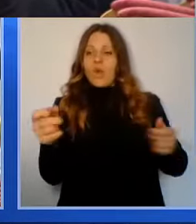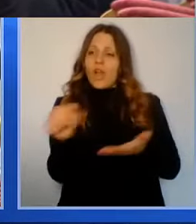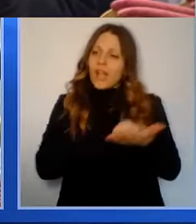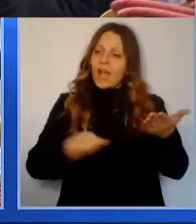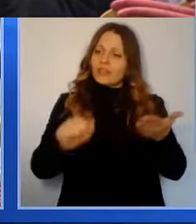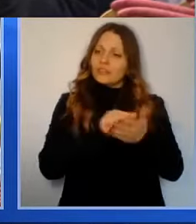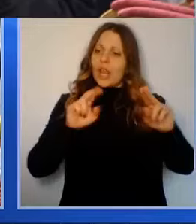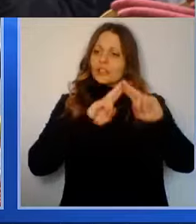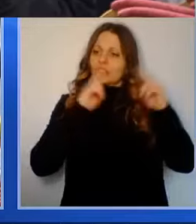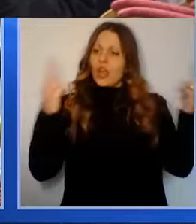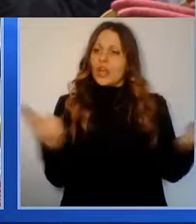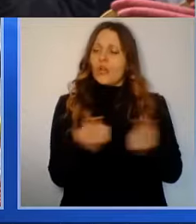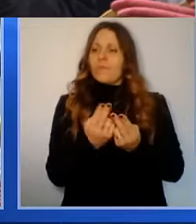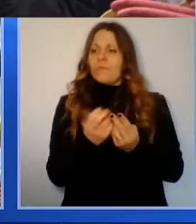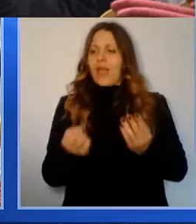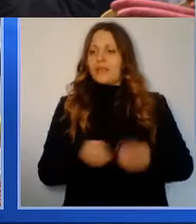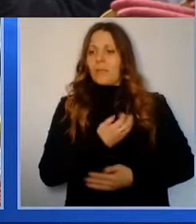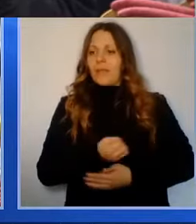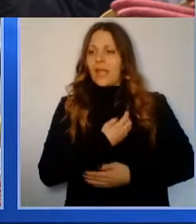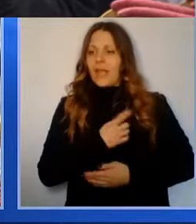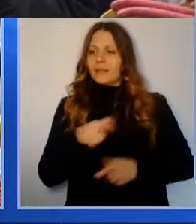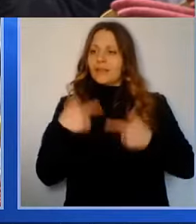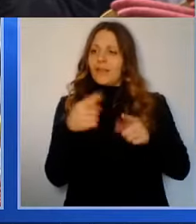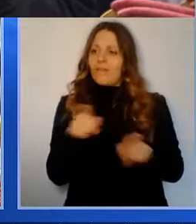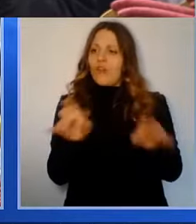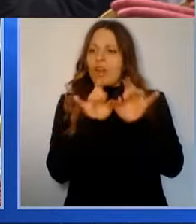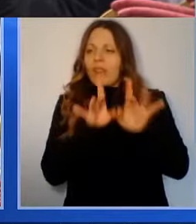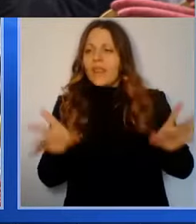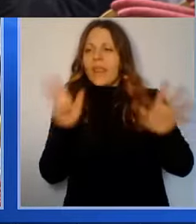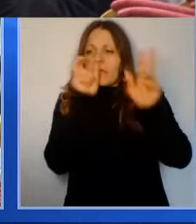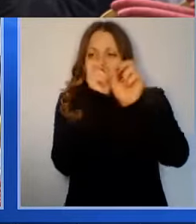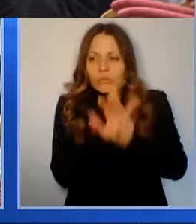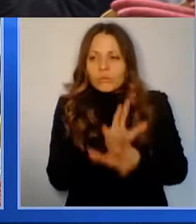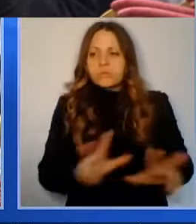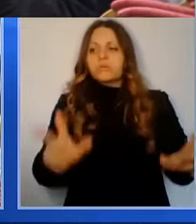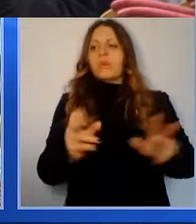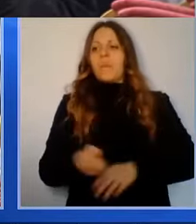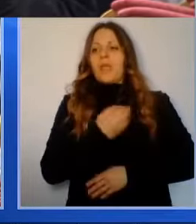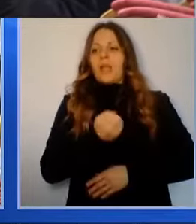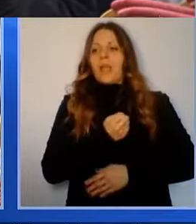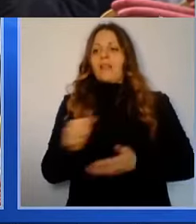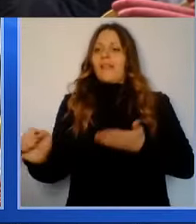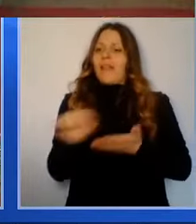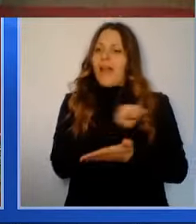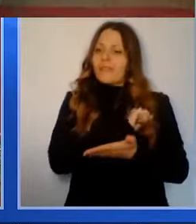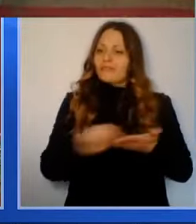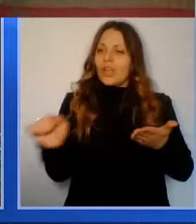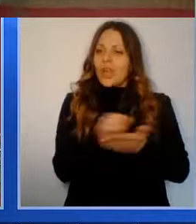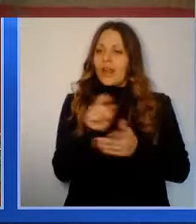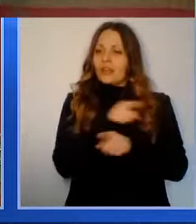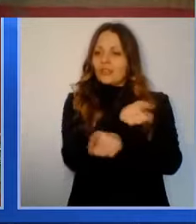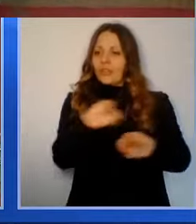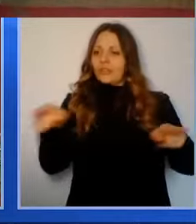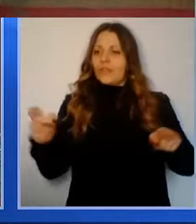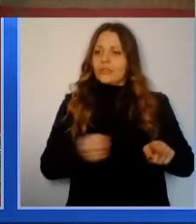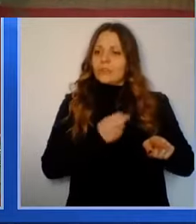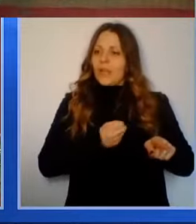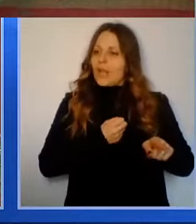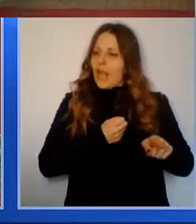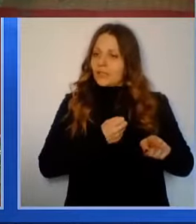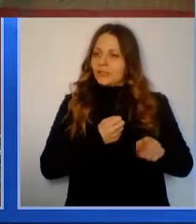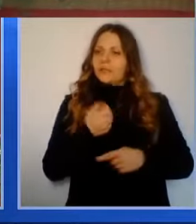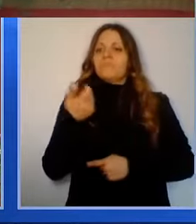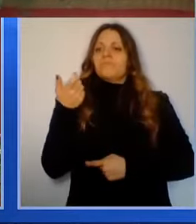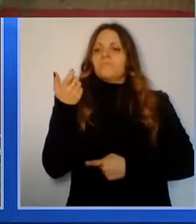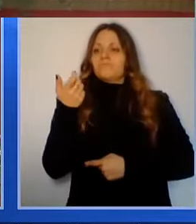penitenz, et emendazione in vite, gracia e consolazione, Santi Spiritus, et finale in perseverancia